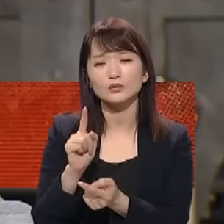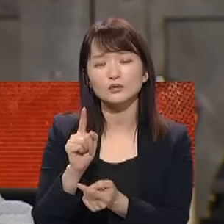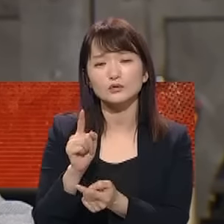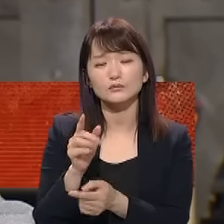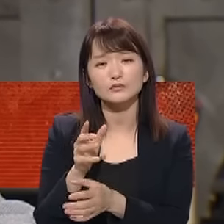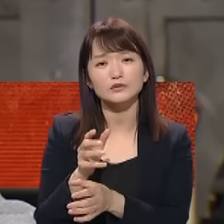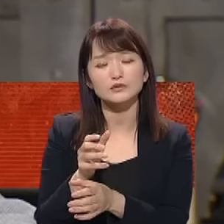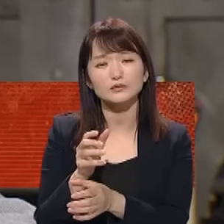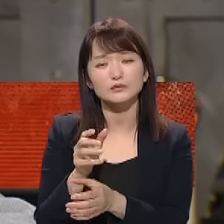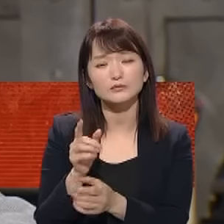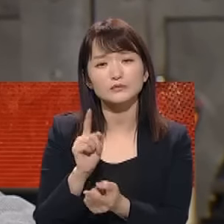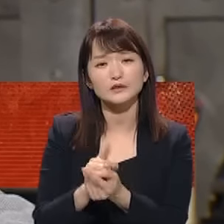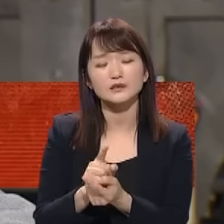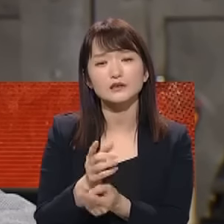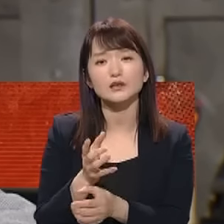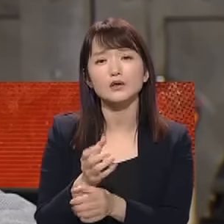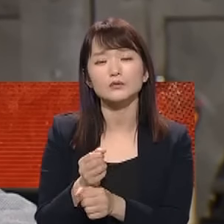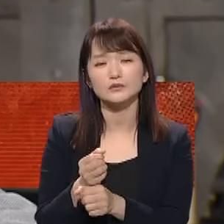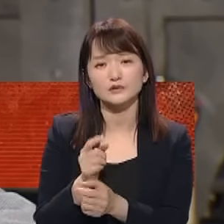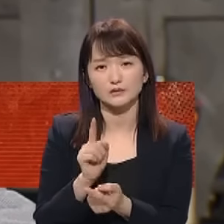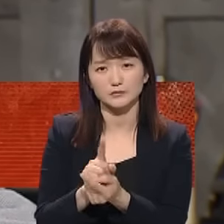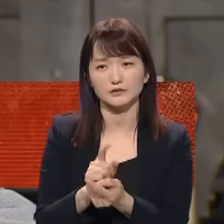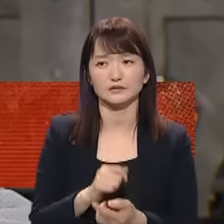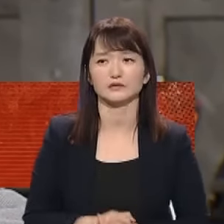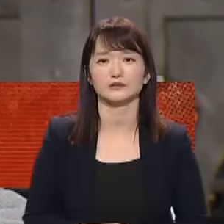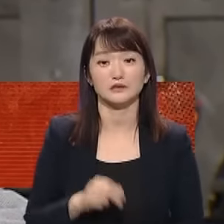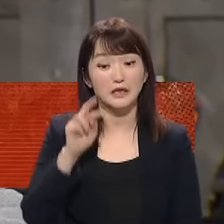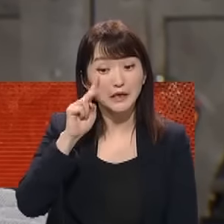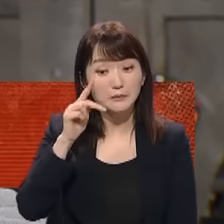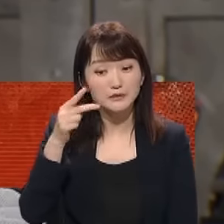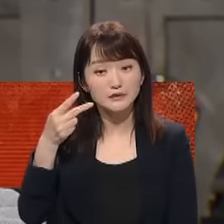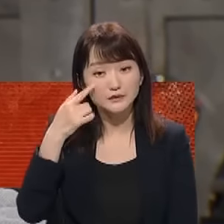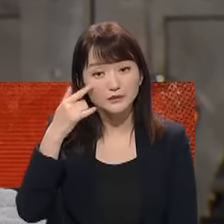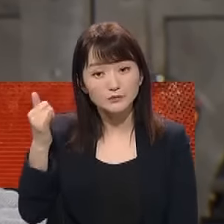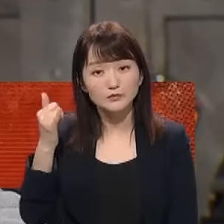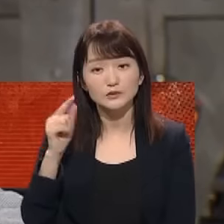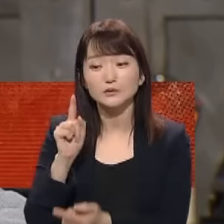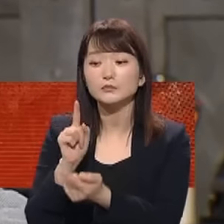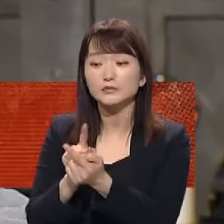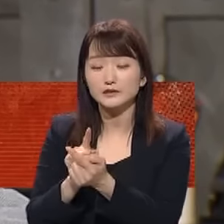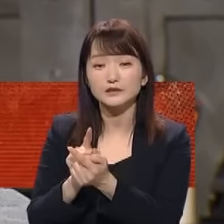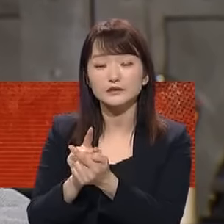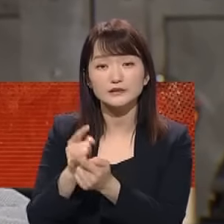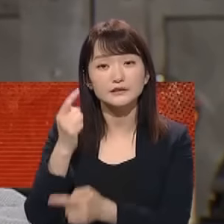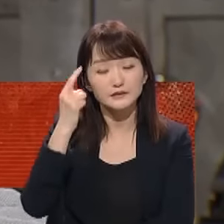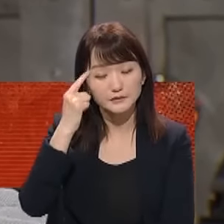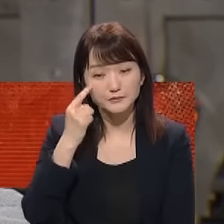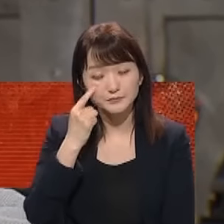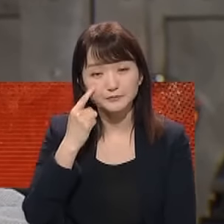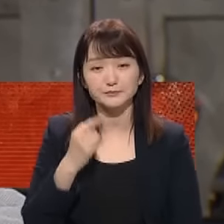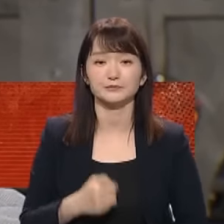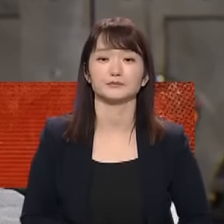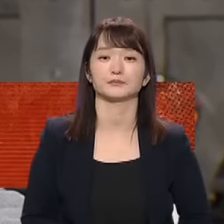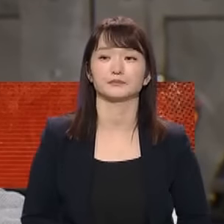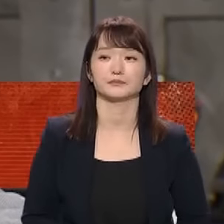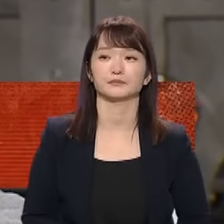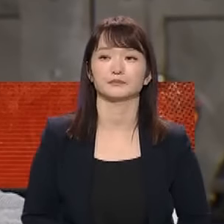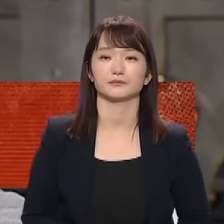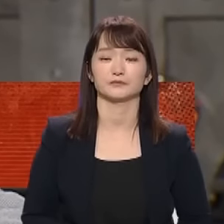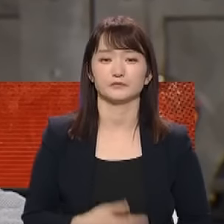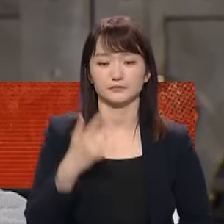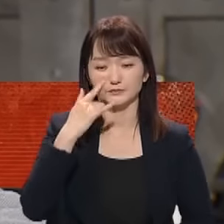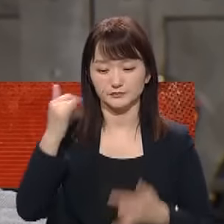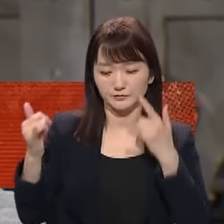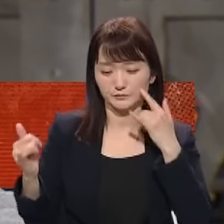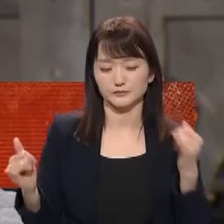만난 그 시간하고. 예비 시부모를 얼만큼 받는지를 한 번 더 좀 생각해 보십시오. 예비 시부모 지금 본 게 뭐